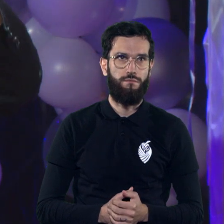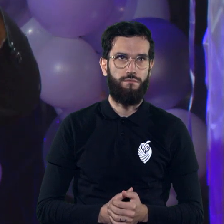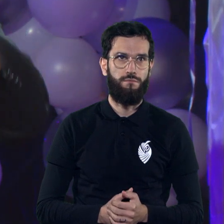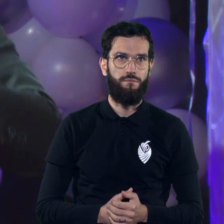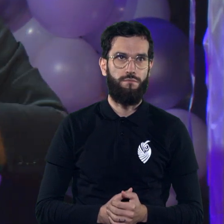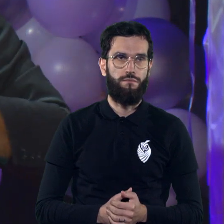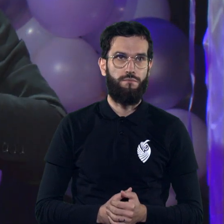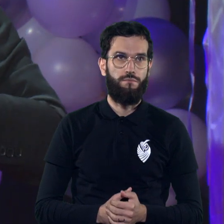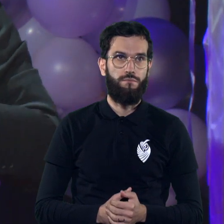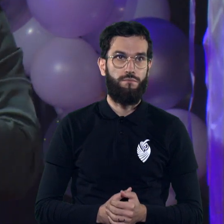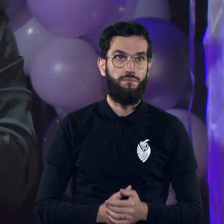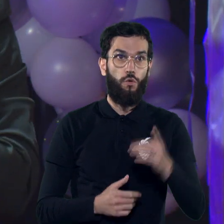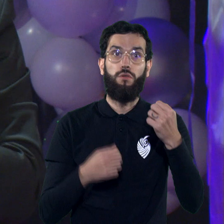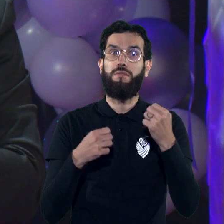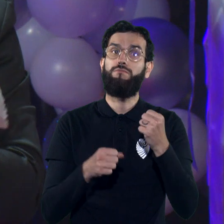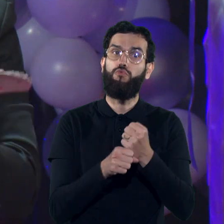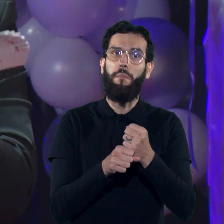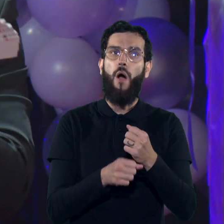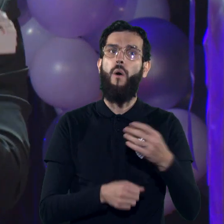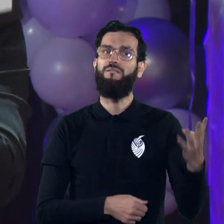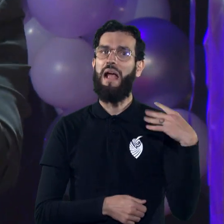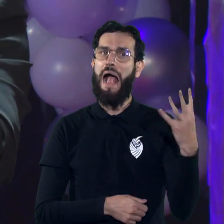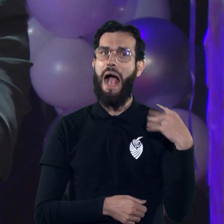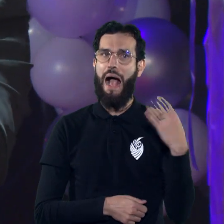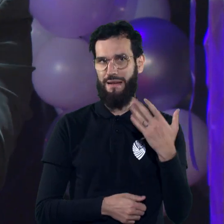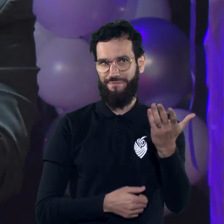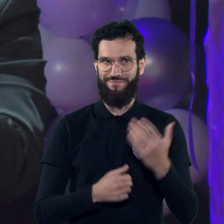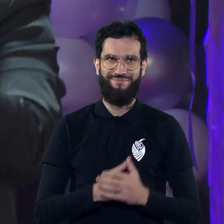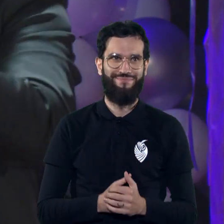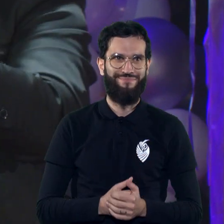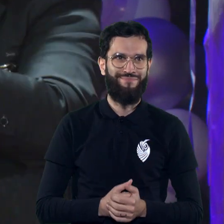Jednu vedľa druhej. Dá sa z toho spraviť taký pekný VR.